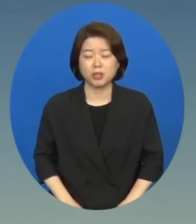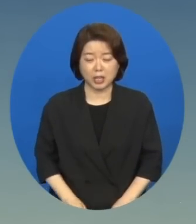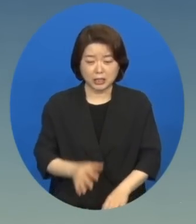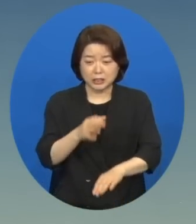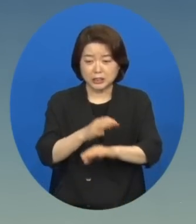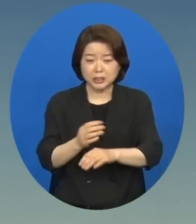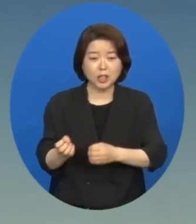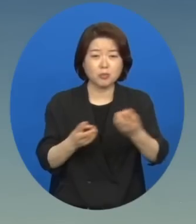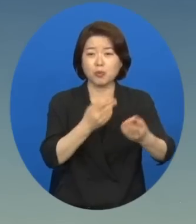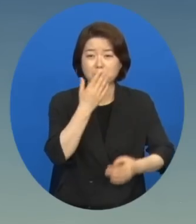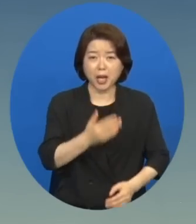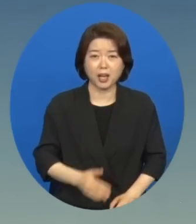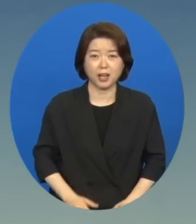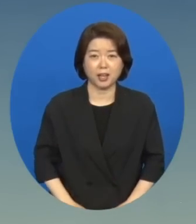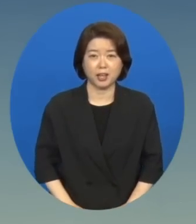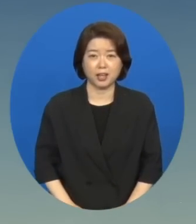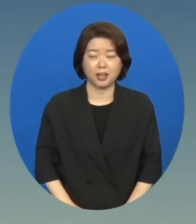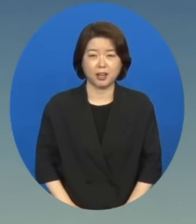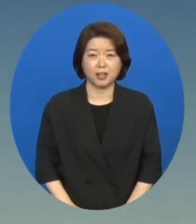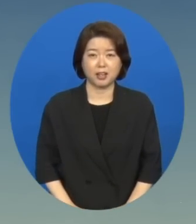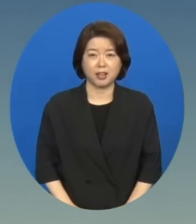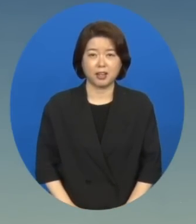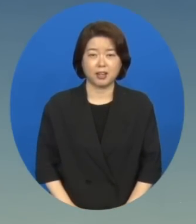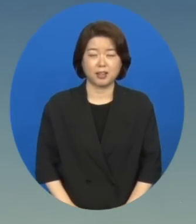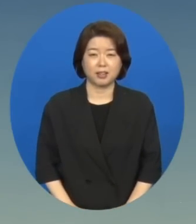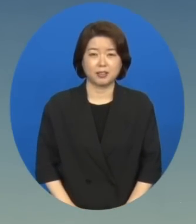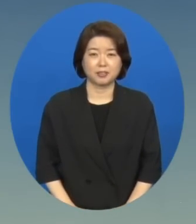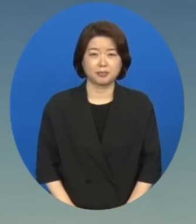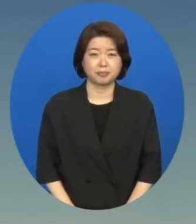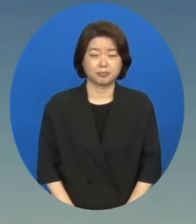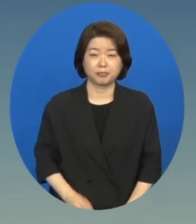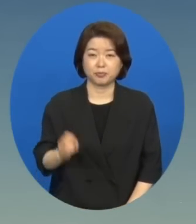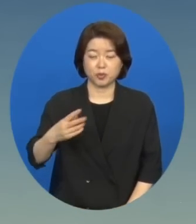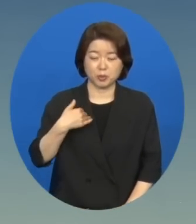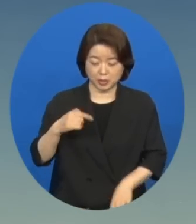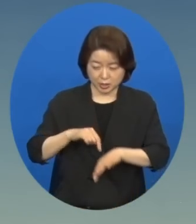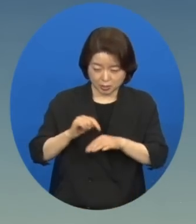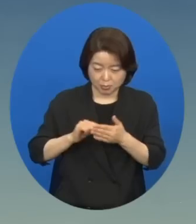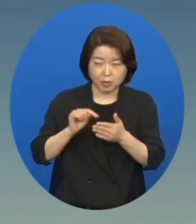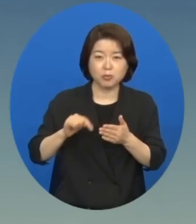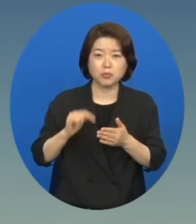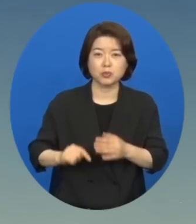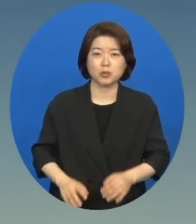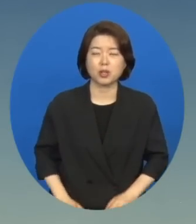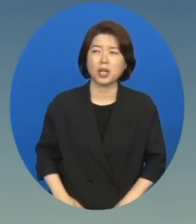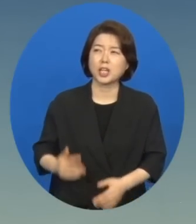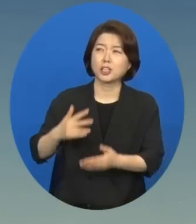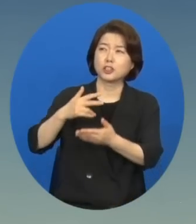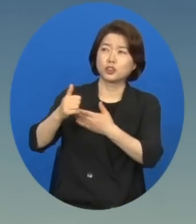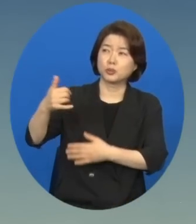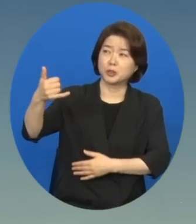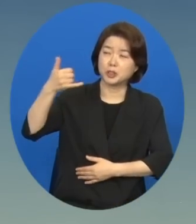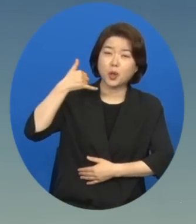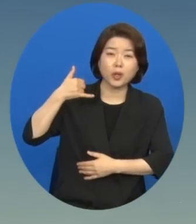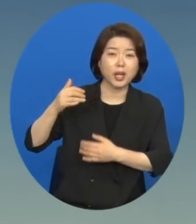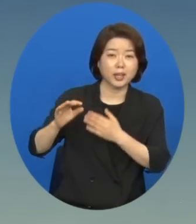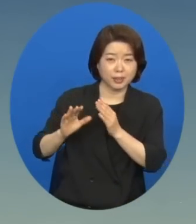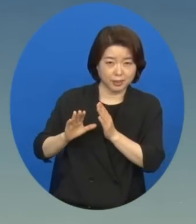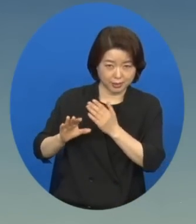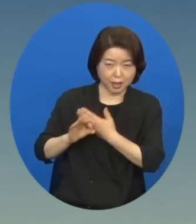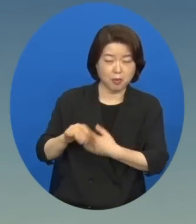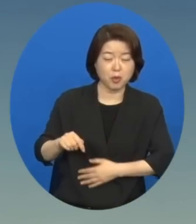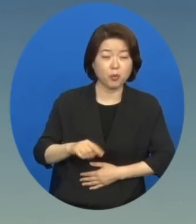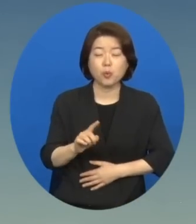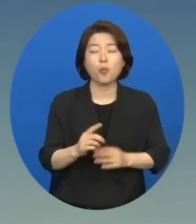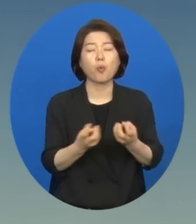보내드릴 수 없니? 그러면서 제 마음에 주님이 전화 주신 거면 너